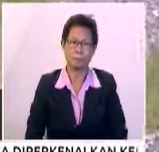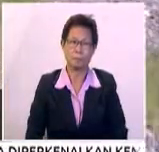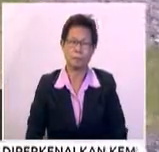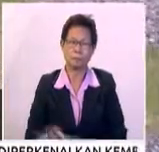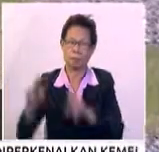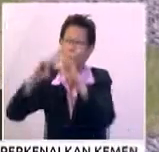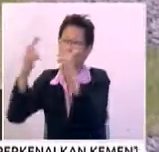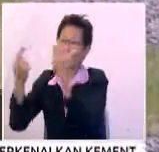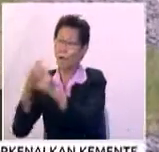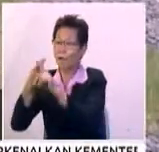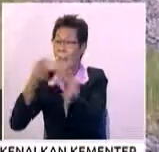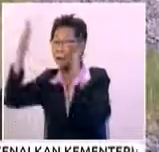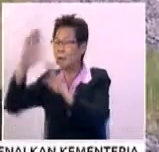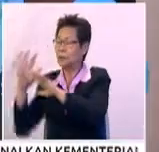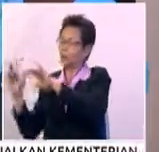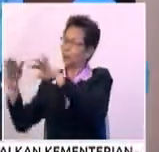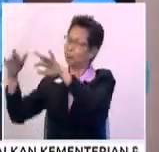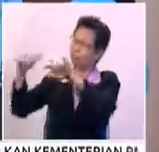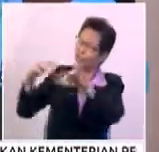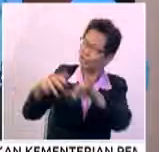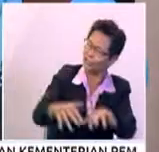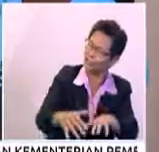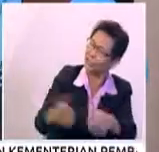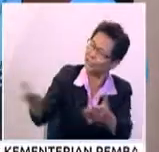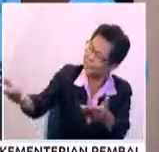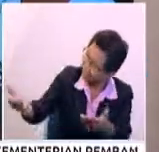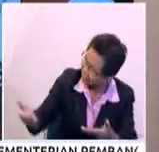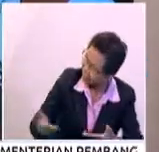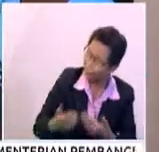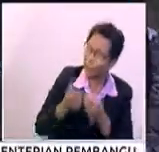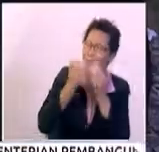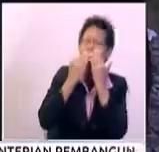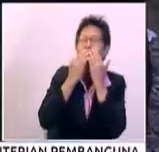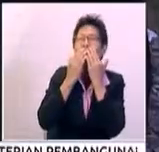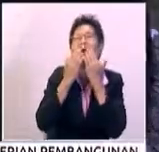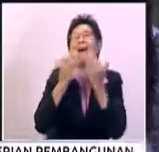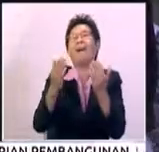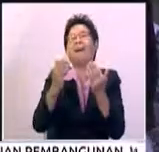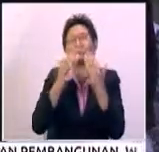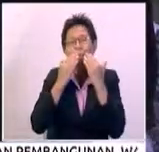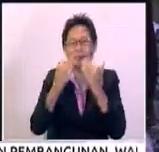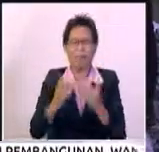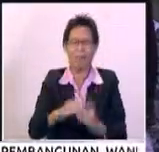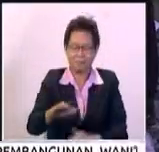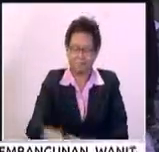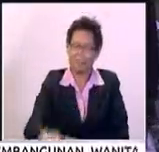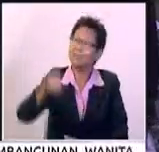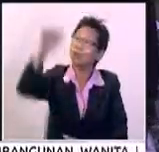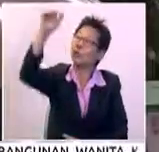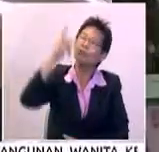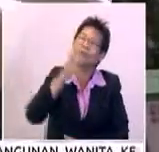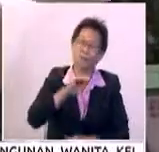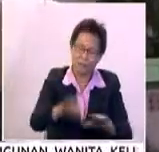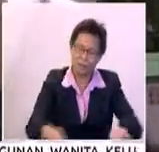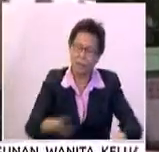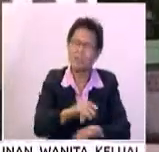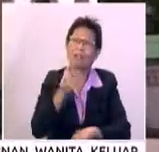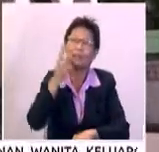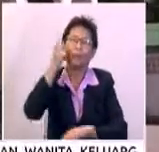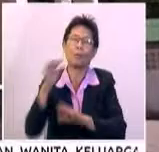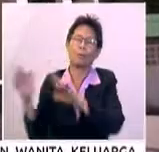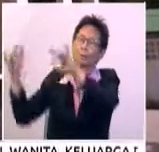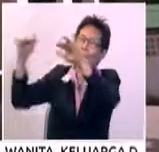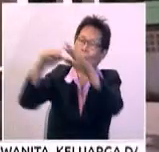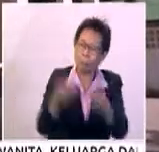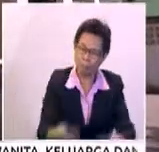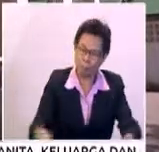Kedatangan rombongan dari Malaysia diterima dengan teruja dan penuh syukur. Yang kecil maupun dewasa, kesemua penduduk berkumpul di masjid di